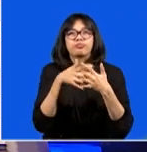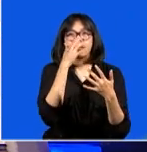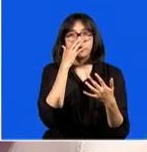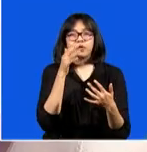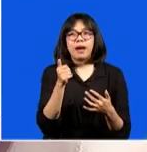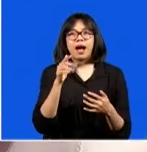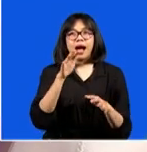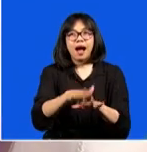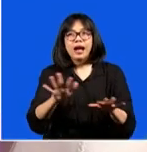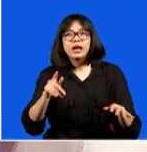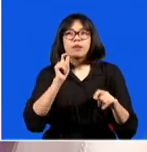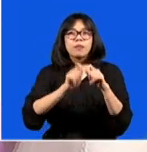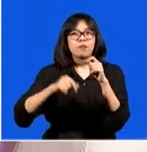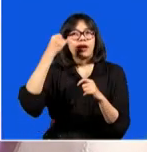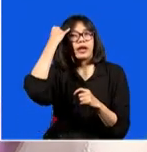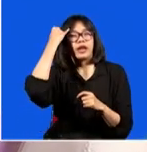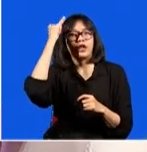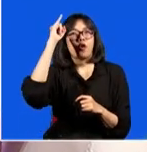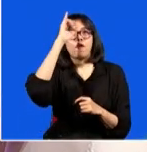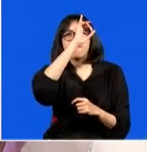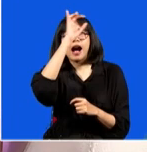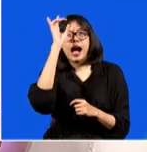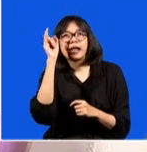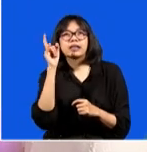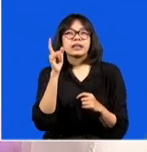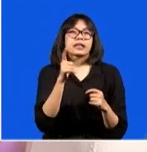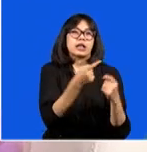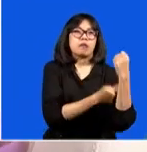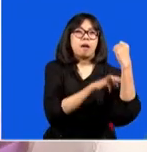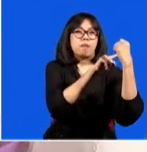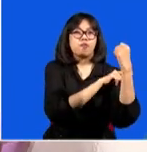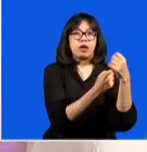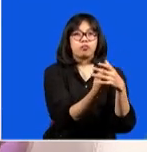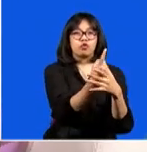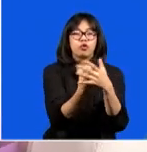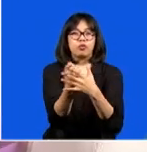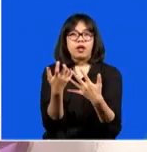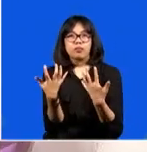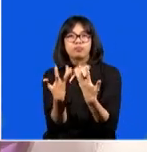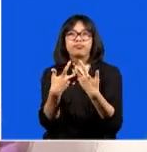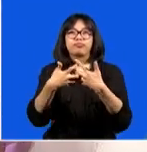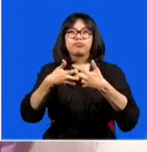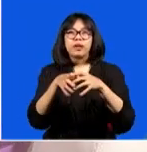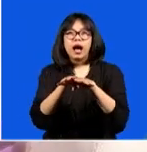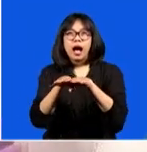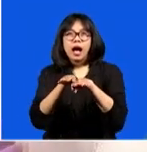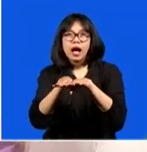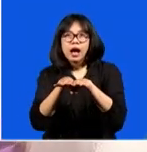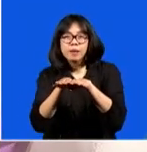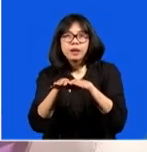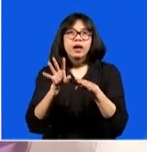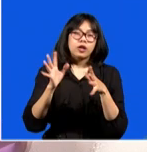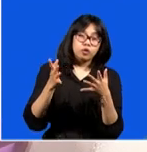inovasi-inovasi berdasarkan kemampuan-kemampuan alami yang mereka miliki dari situ kita kemas menjadi satu kegiatan